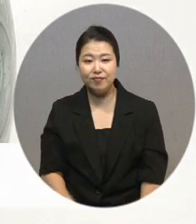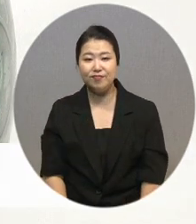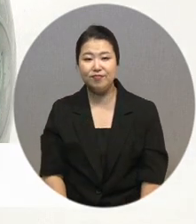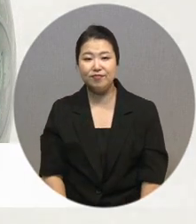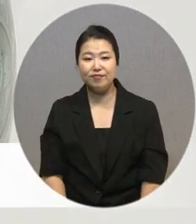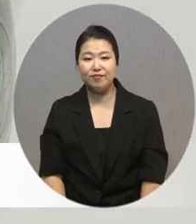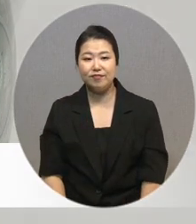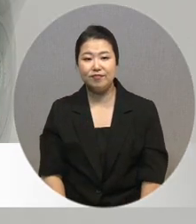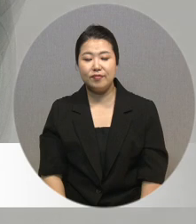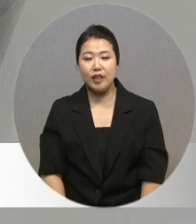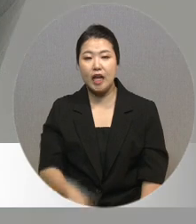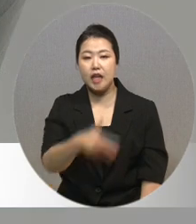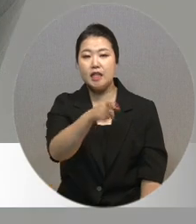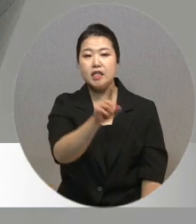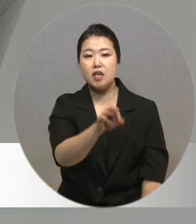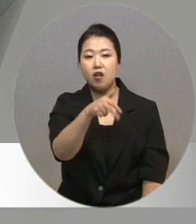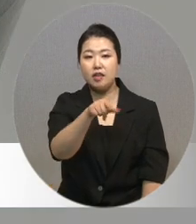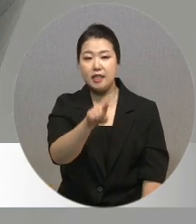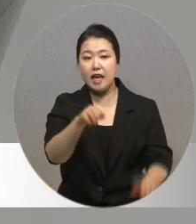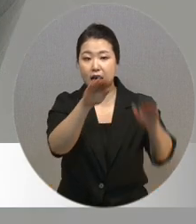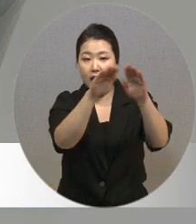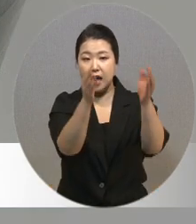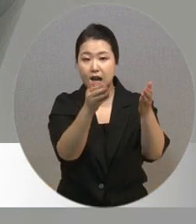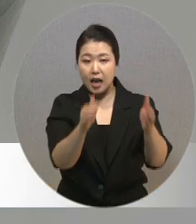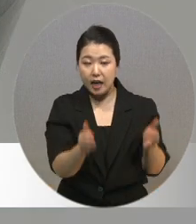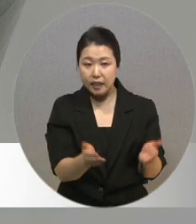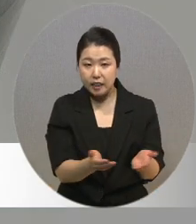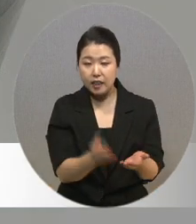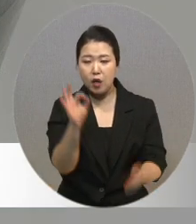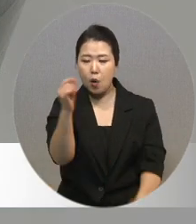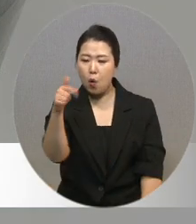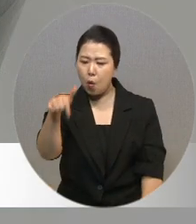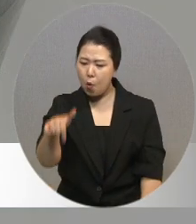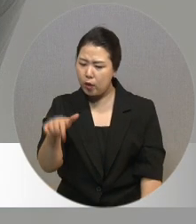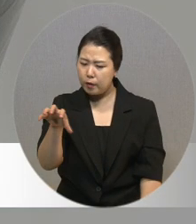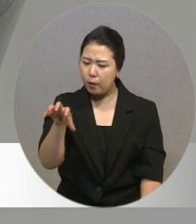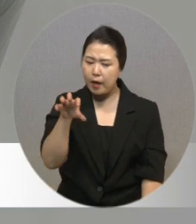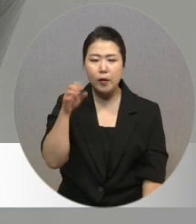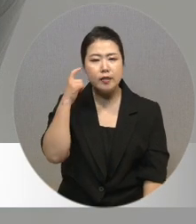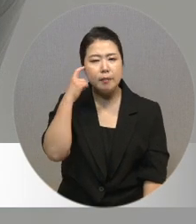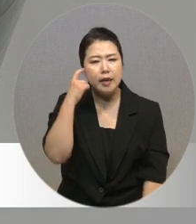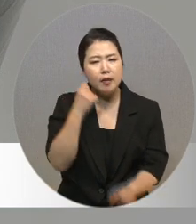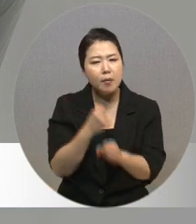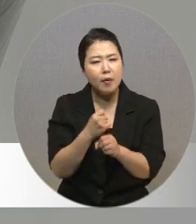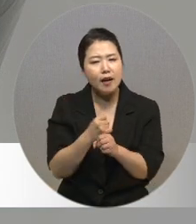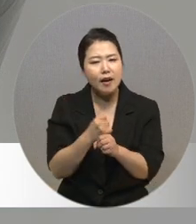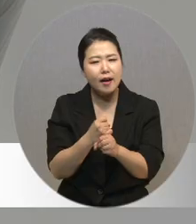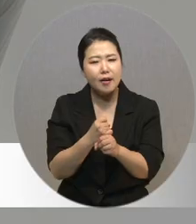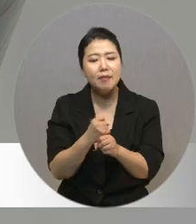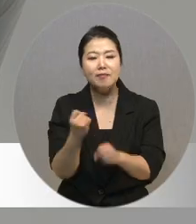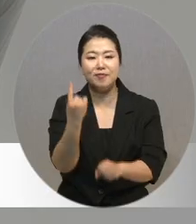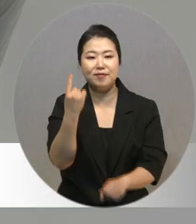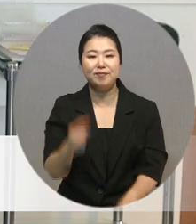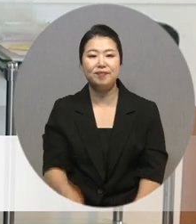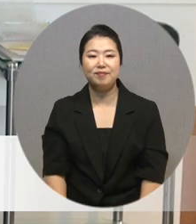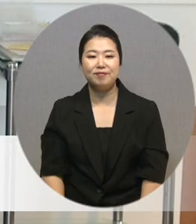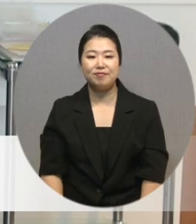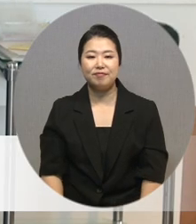아십니까 청자는 옥을 인조로 만들어 볼까 하는 생각에서 나왔다고 합니다